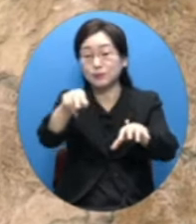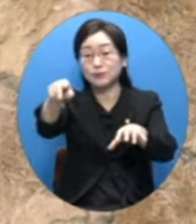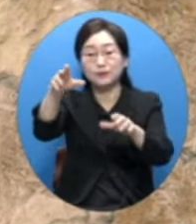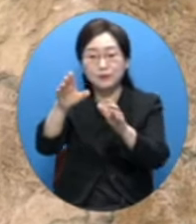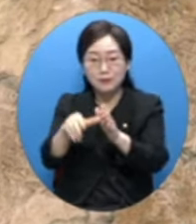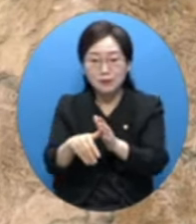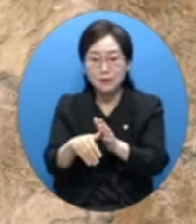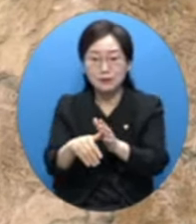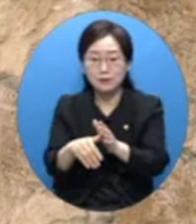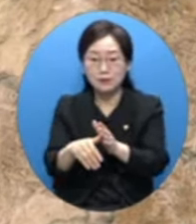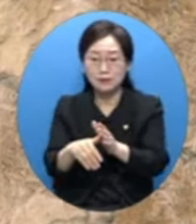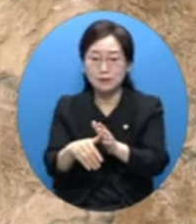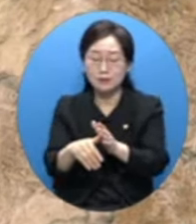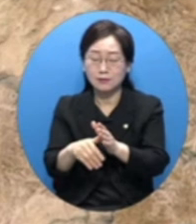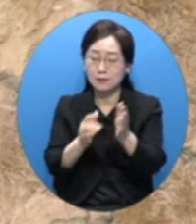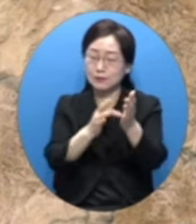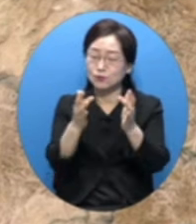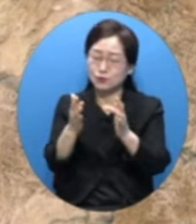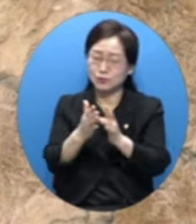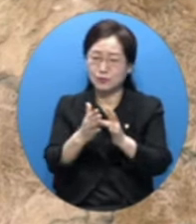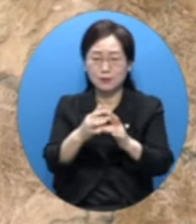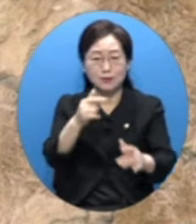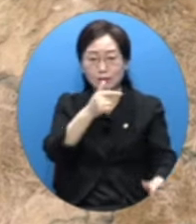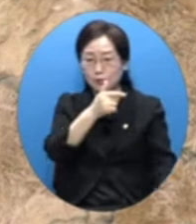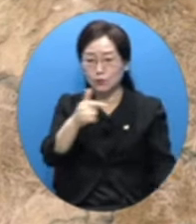그때 예수님이 무척